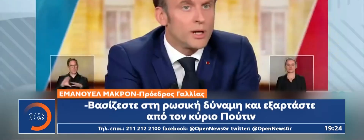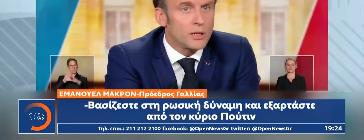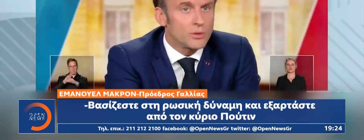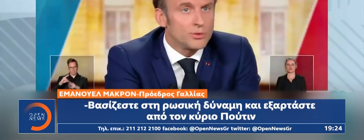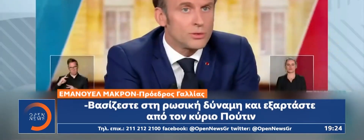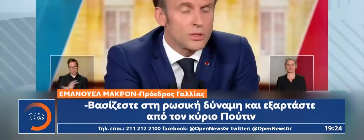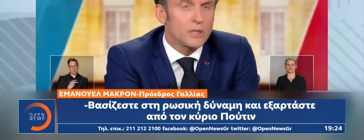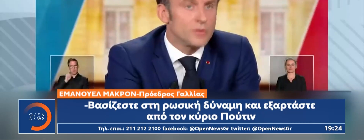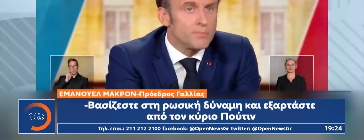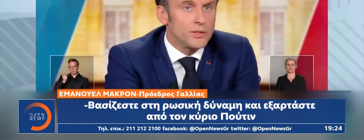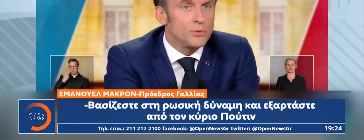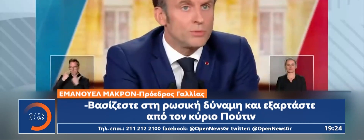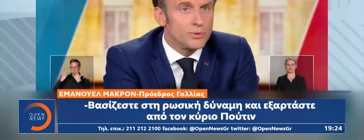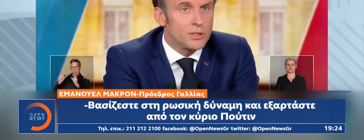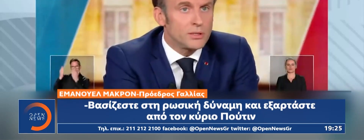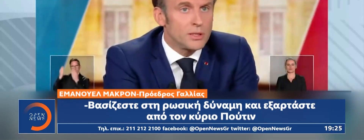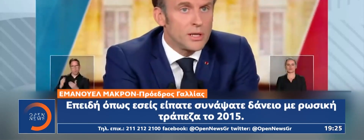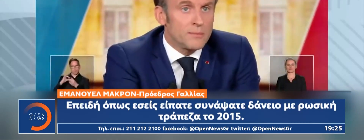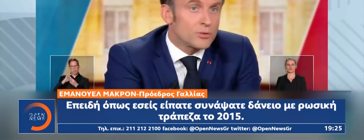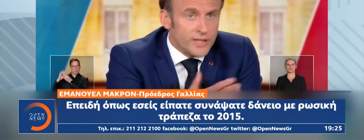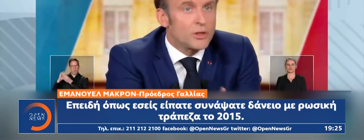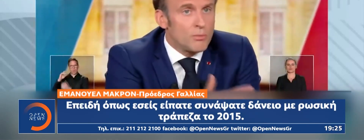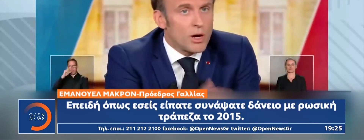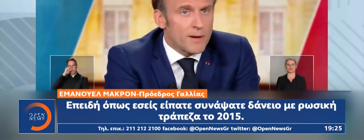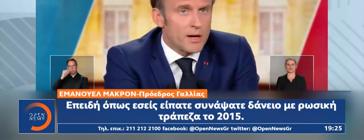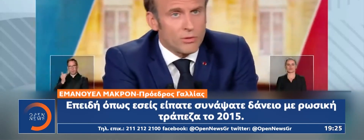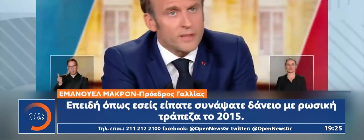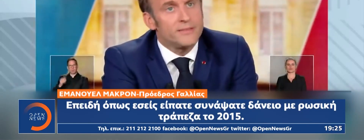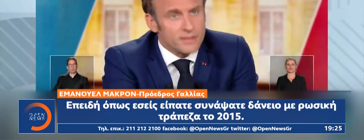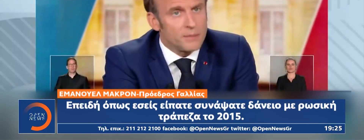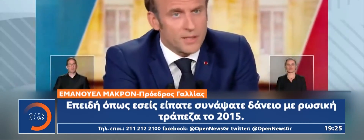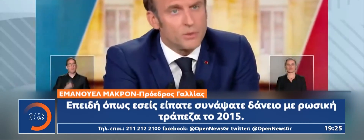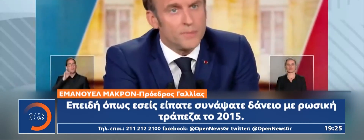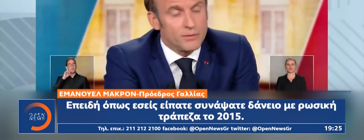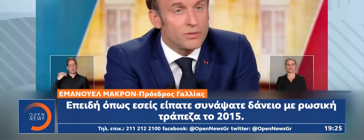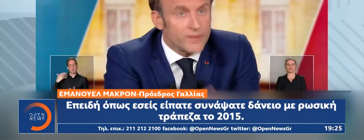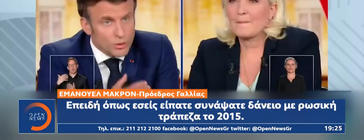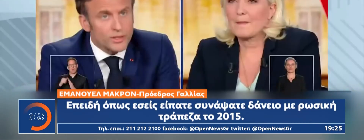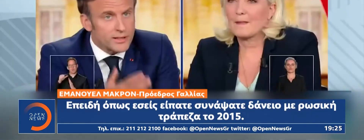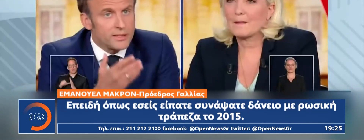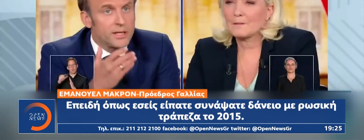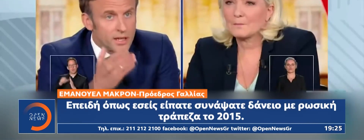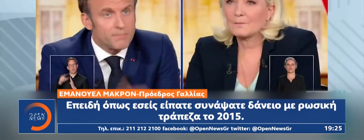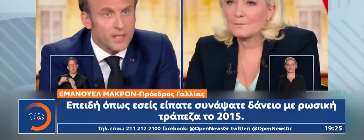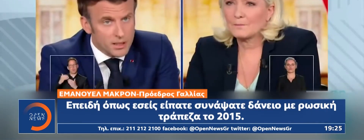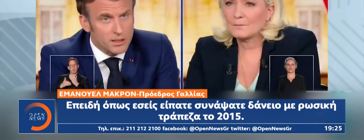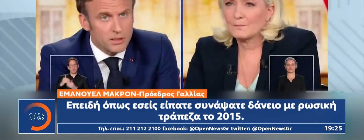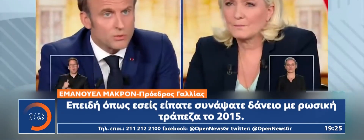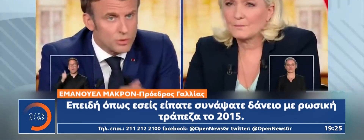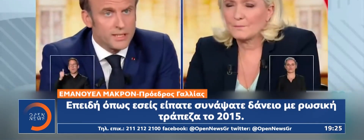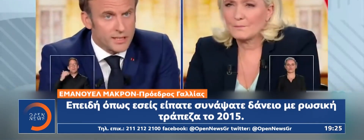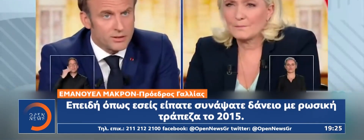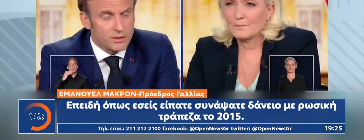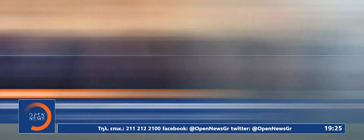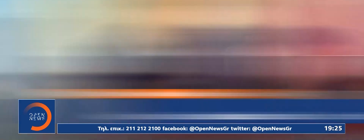du pouvoir russe et que vous dépendez de Monsieur Poutine. Parce que quelques mois après avoir dit cela, Madame Le Pen, vous avez contracté un prêt